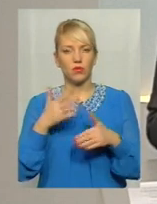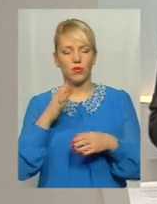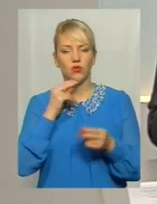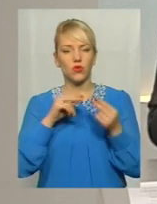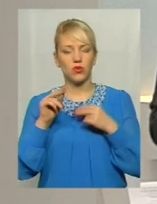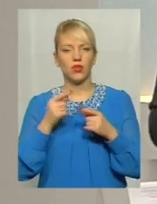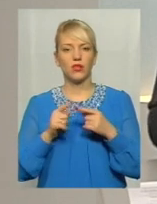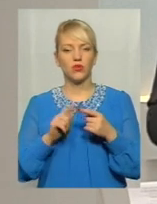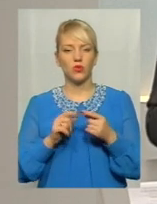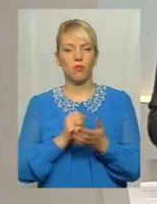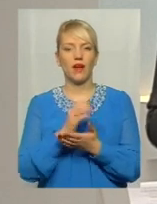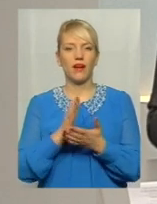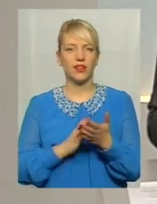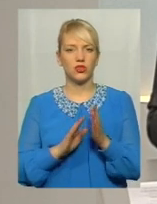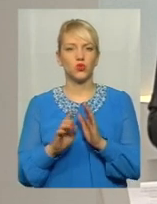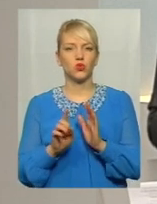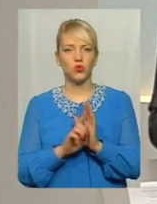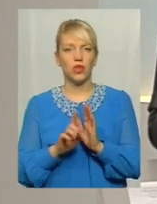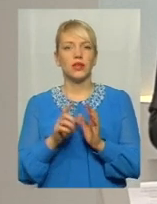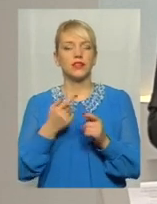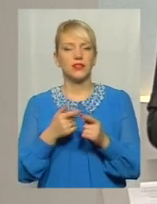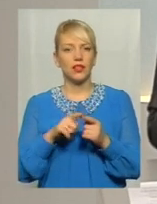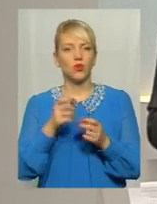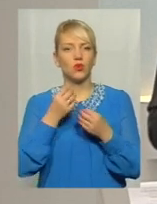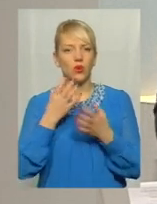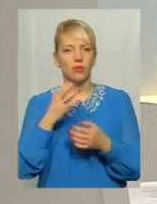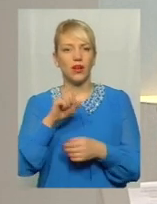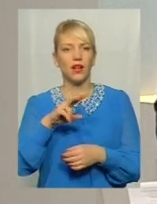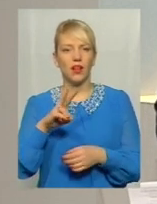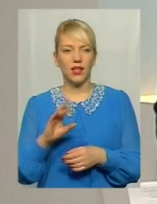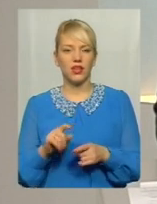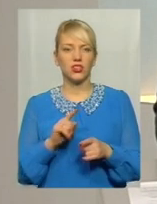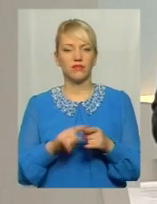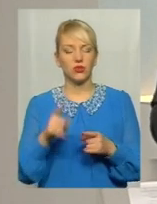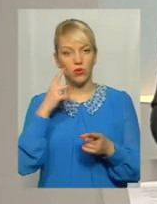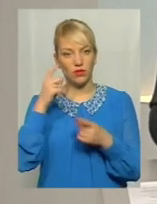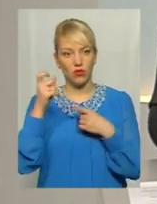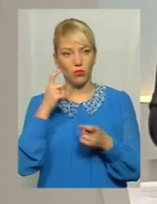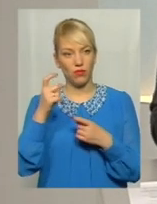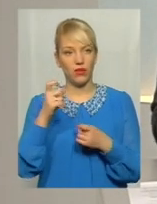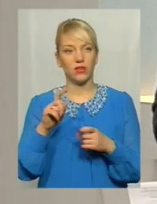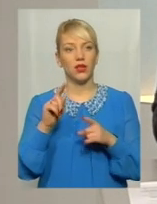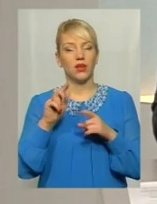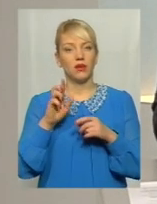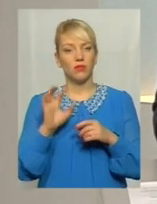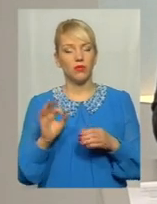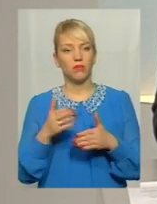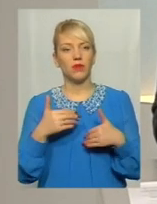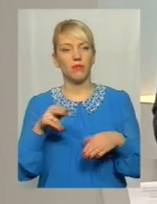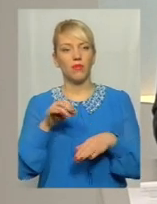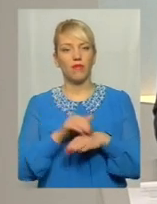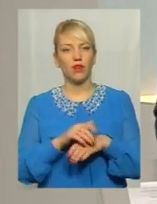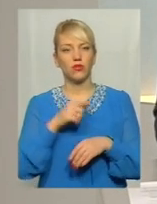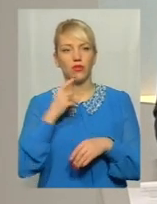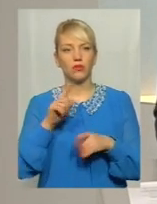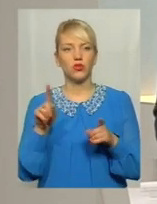удосконалювати цю мережу і надалі, це, звісно, добре, але все ж таки швидко інформувати, адже ми по факту говоримо про те,